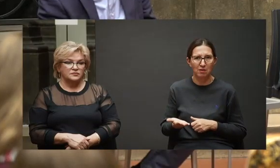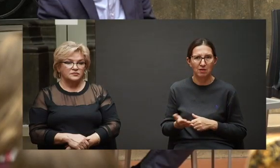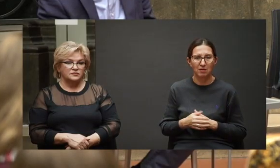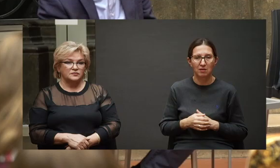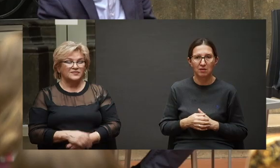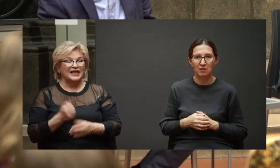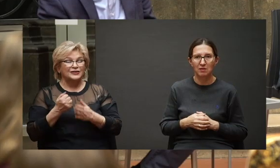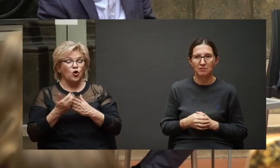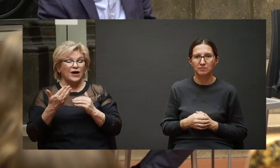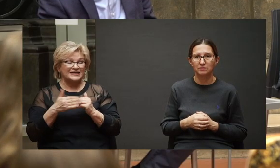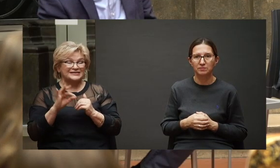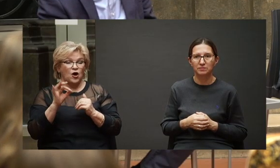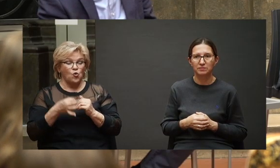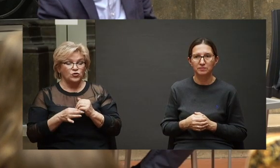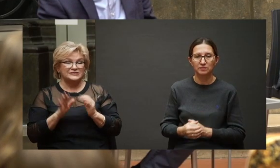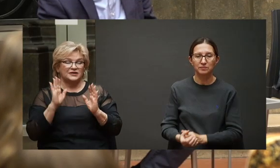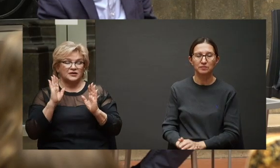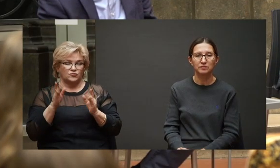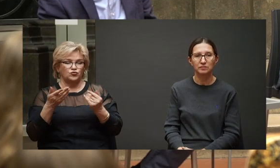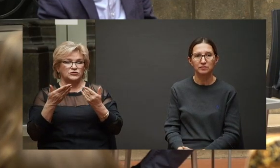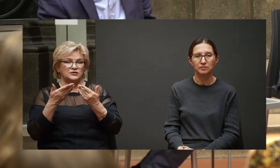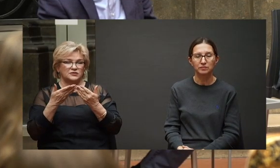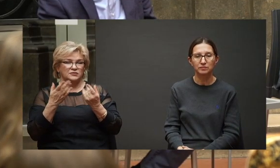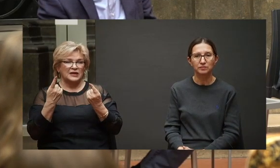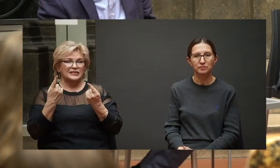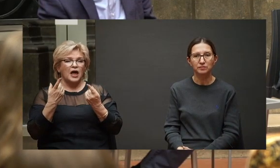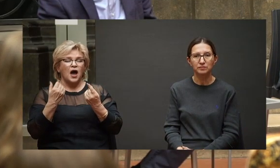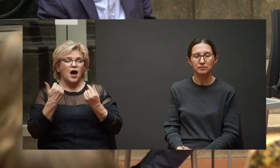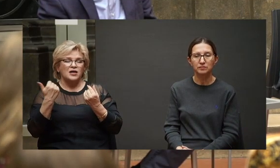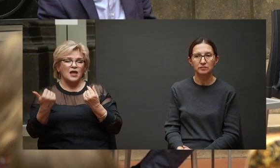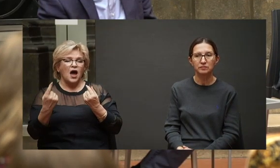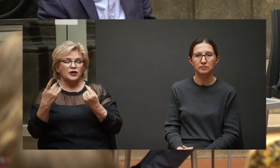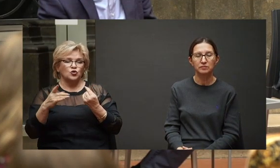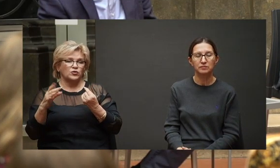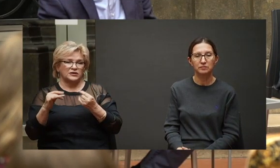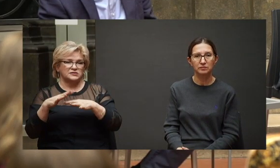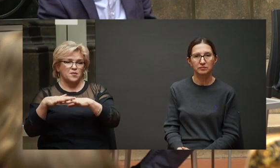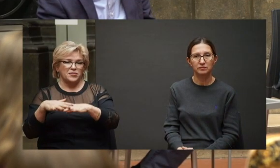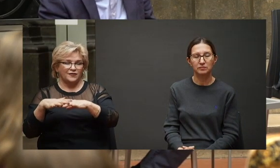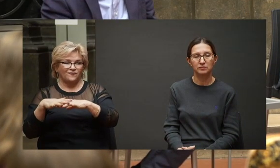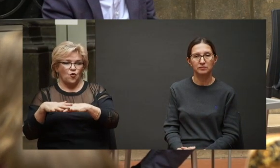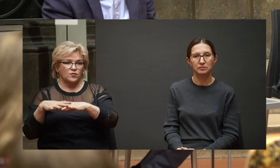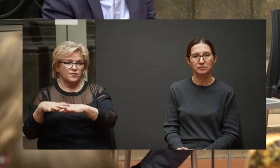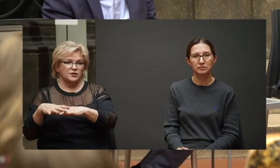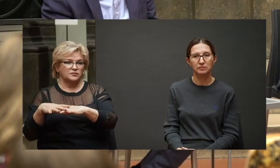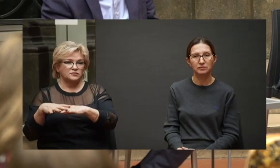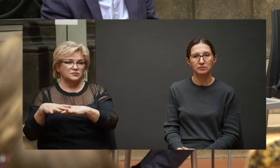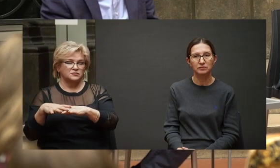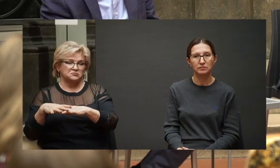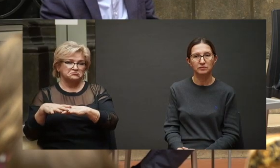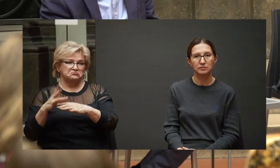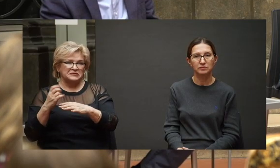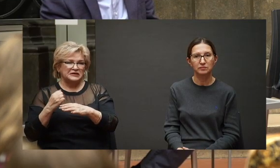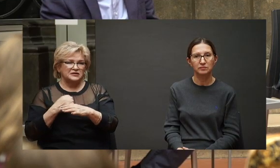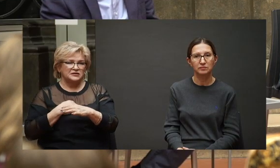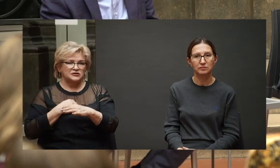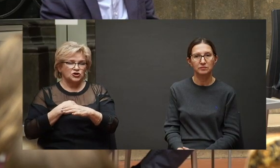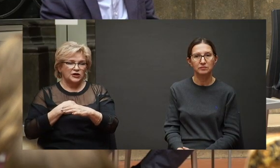До конца осени выйдет на одной из платформ, обязательно будет в интернете. К